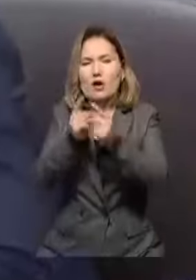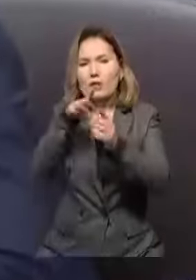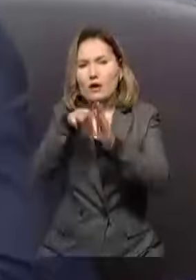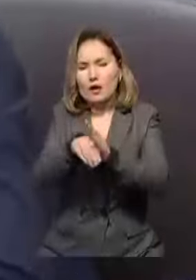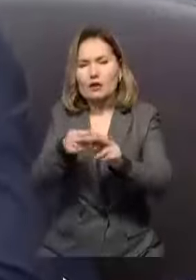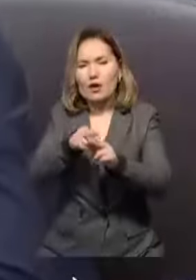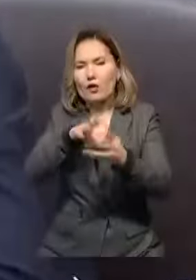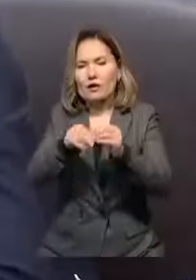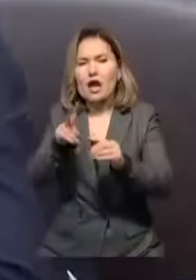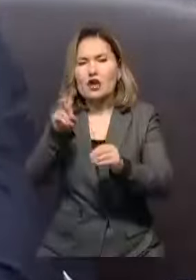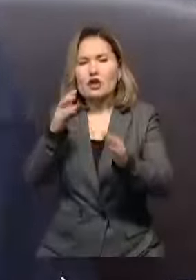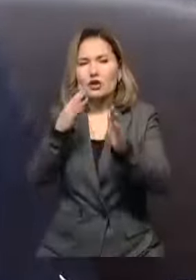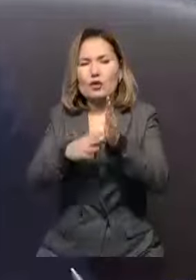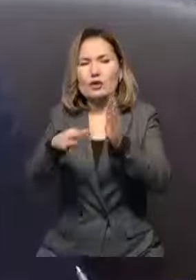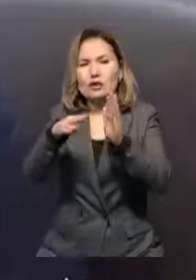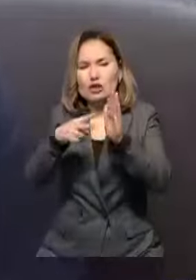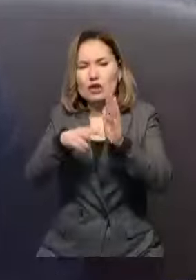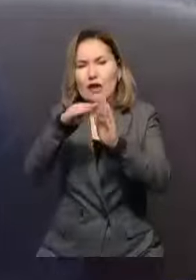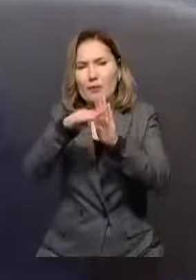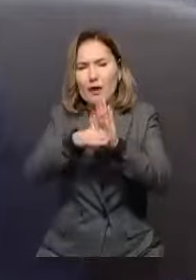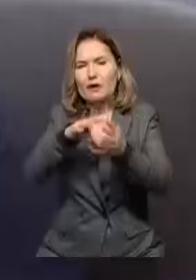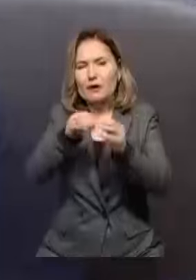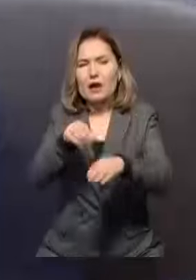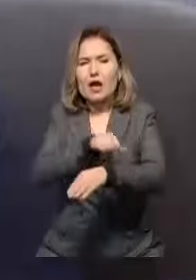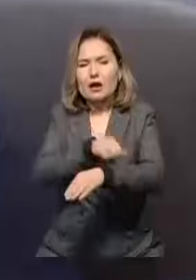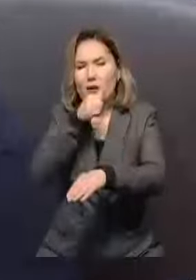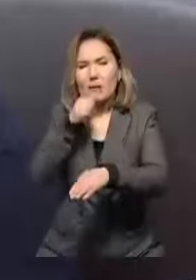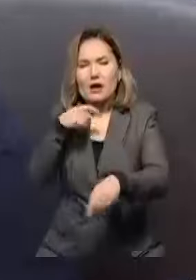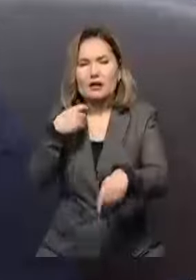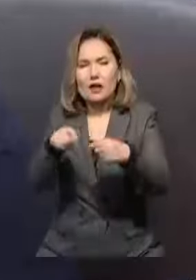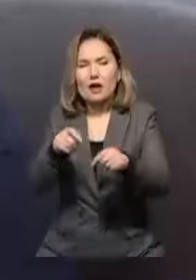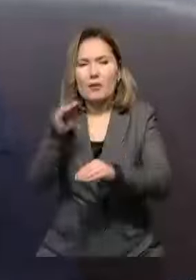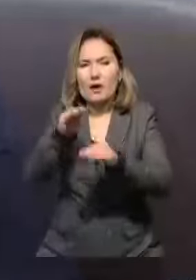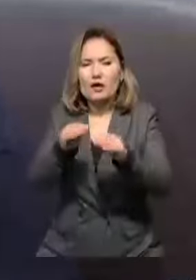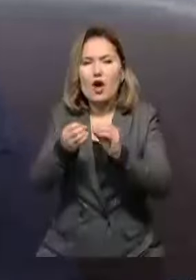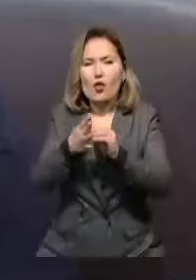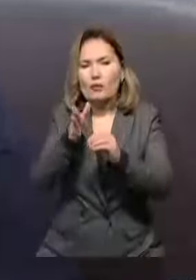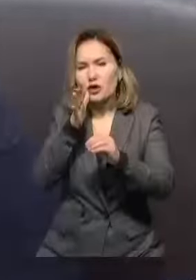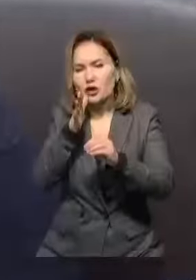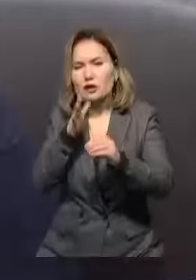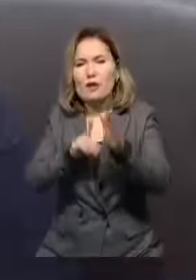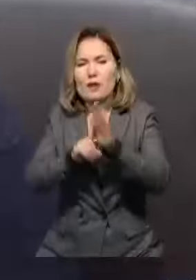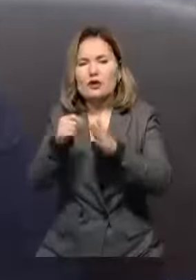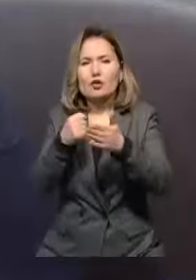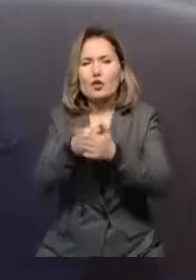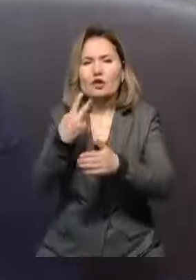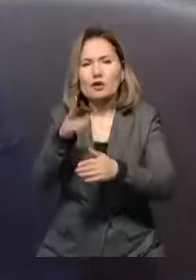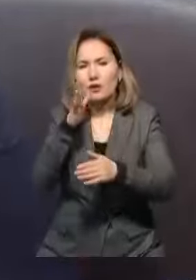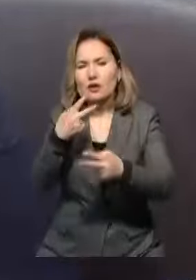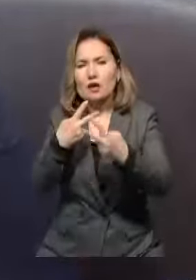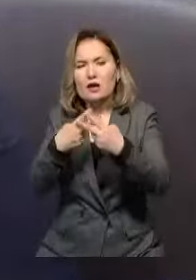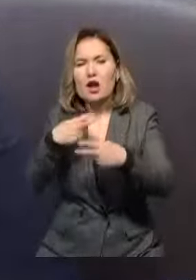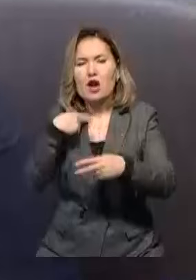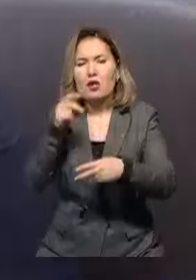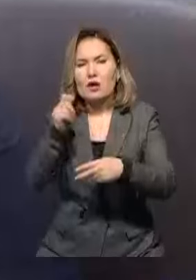кодекстегі 297 баптың 4-ші тармағына сәйкес есірткі өндірісі үшін жазаны 15 жылдан 20 жылға дейін тағайындау ұсынылып отыр. Айта кетейік,